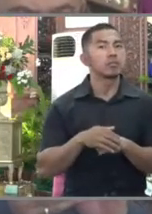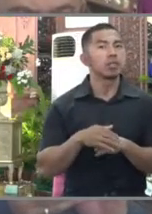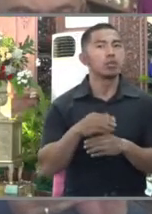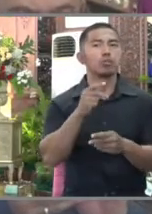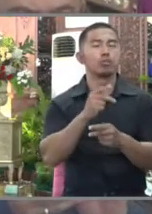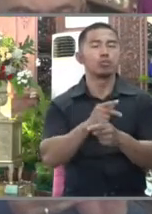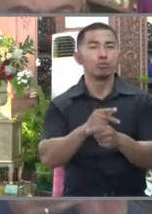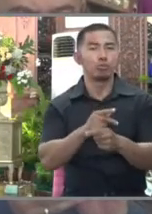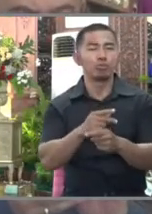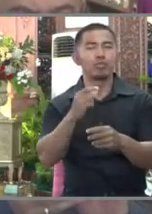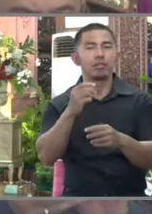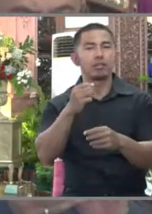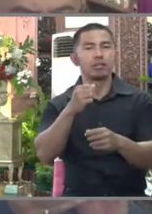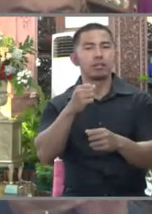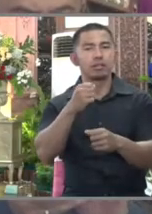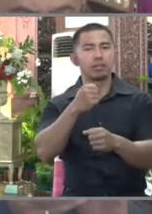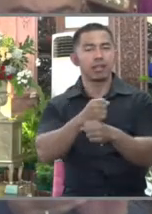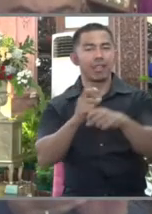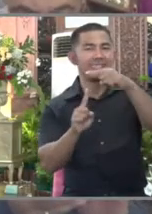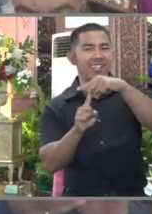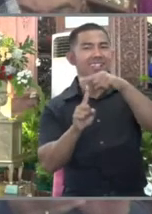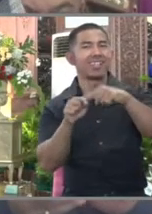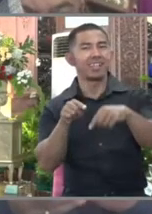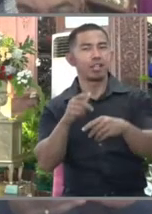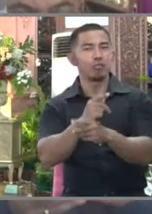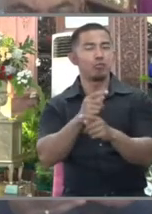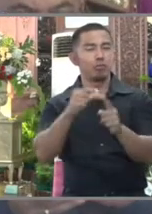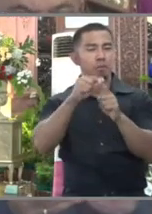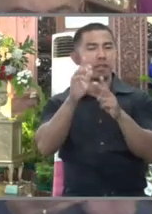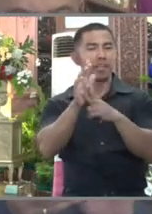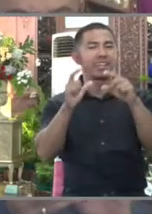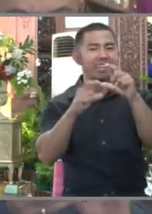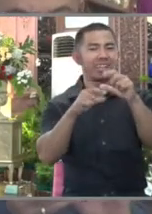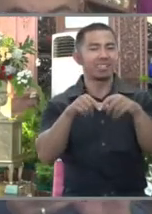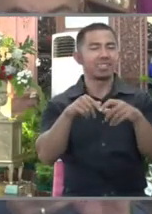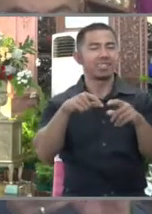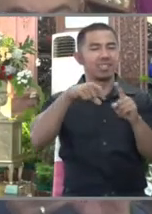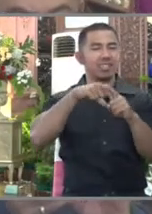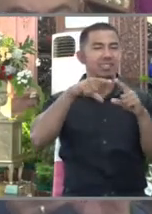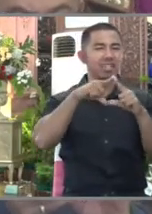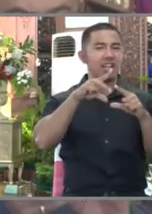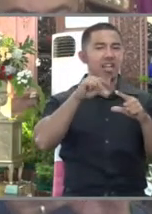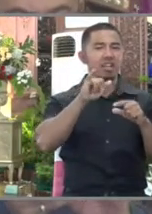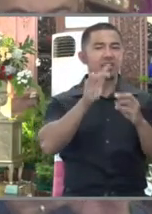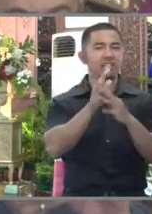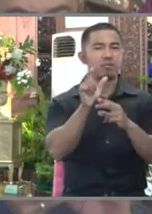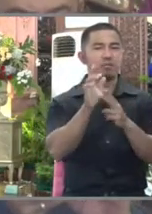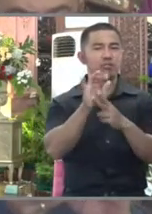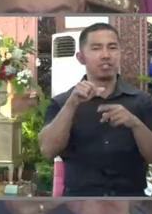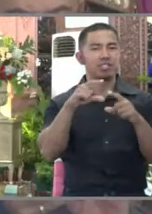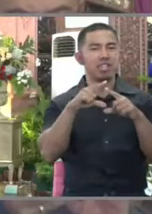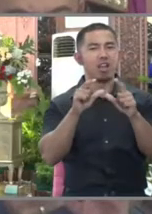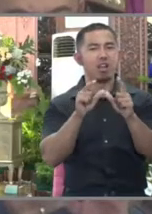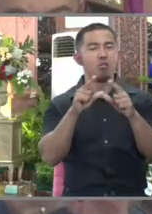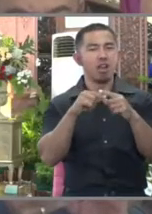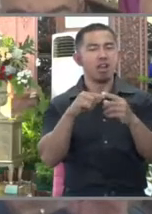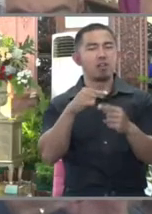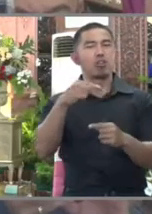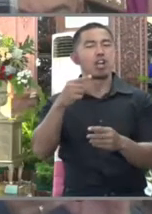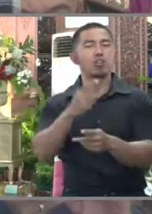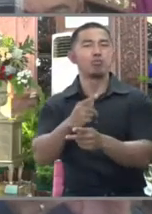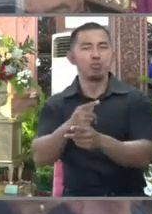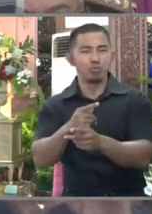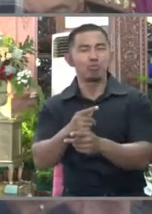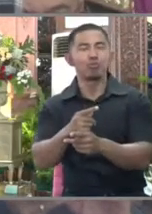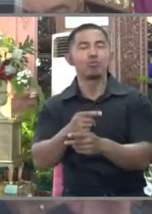guru GTT, guru PNS yang ada di Karimun Jawa, kekurangan guru, daerahnya